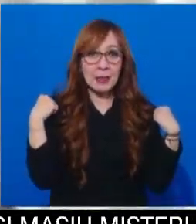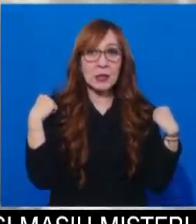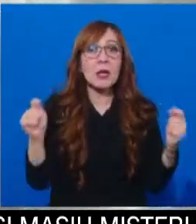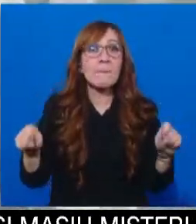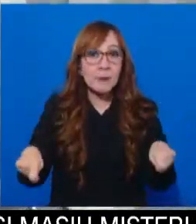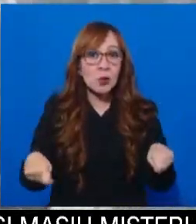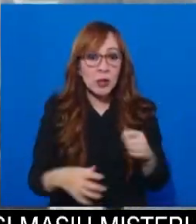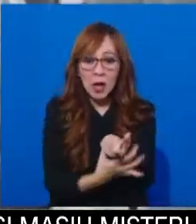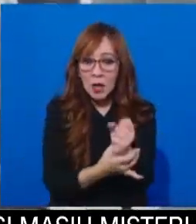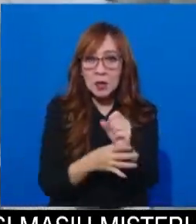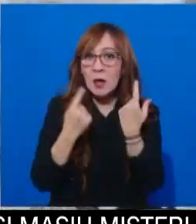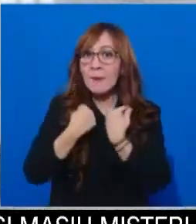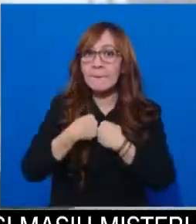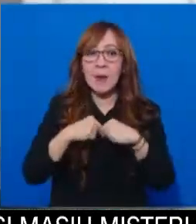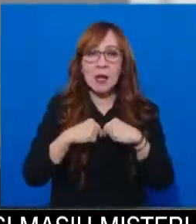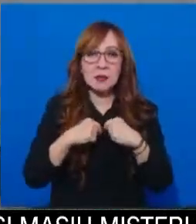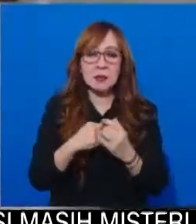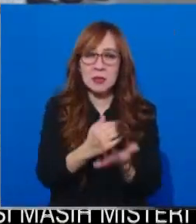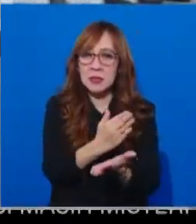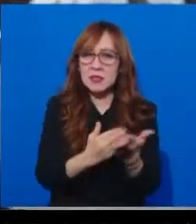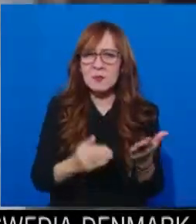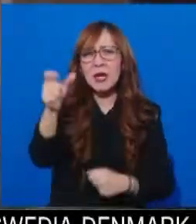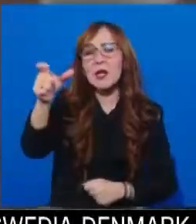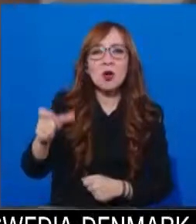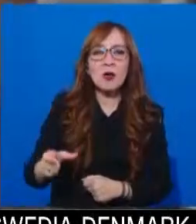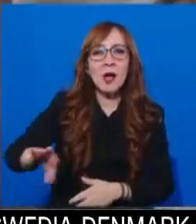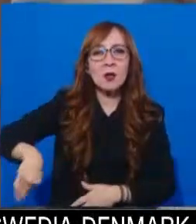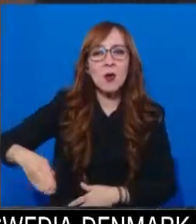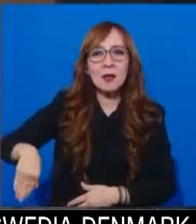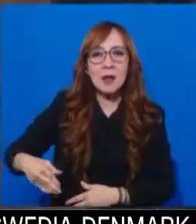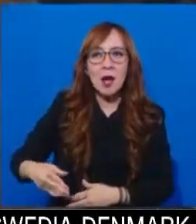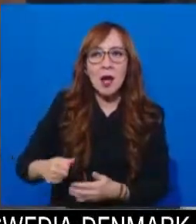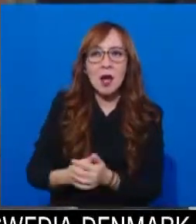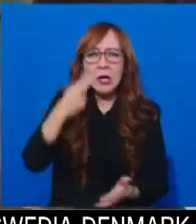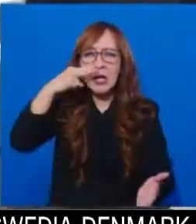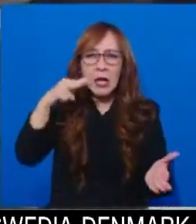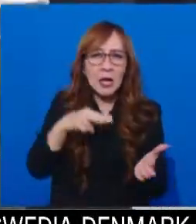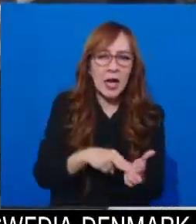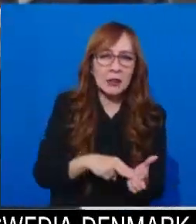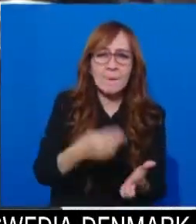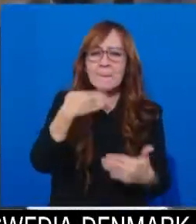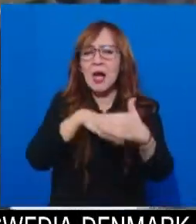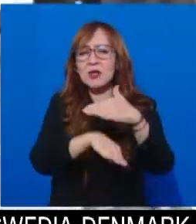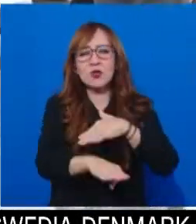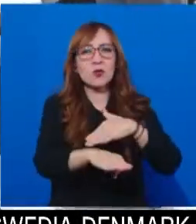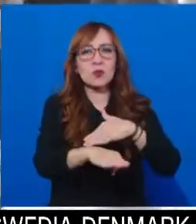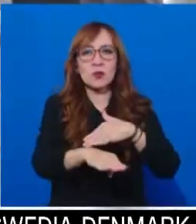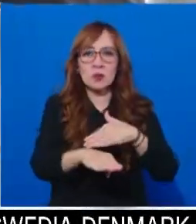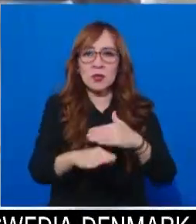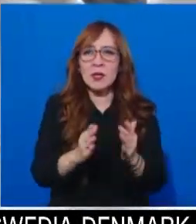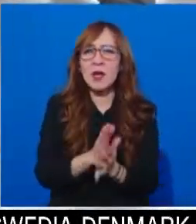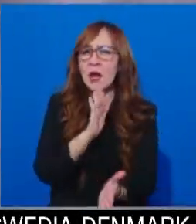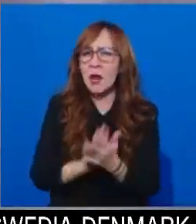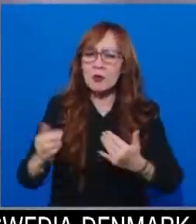emas. Tidak kalah heboh, sebagian penjemput nekat menerobos pagar pembatas dan langsung melepas kerinduan dengan memeluk dan